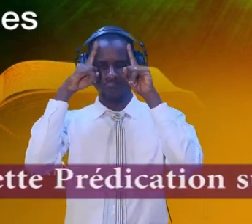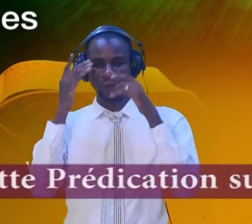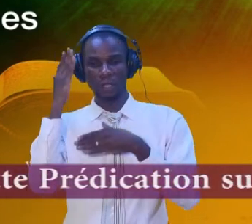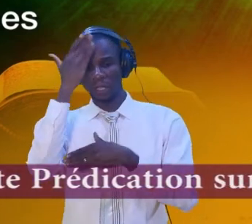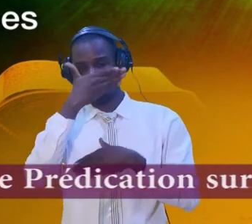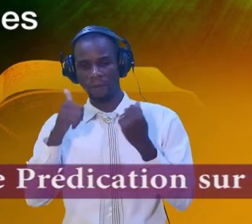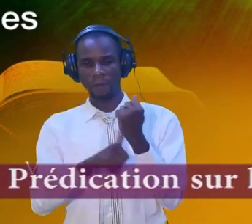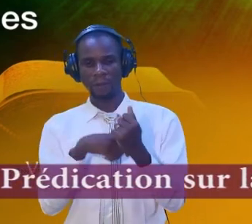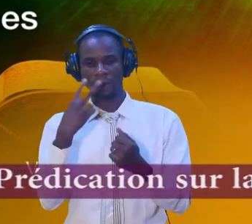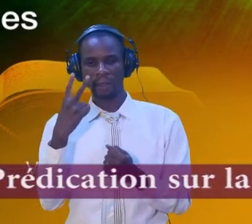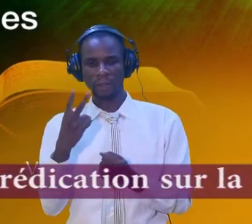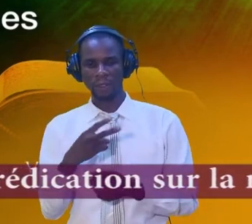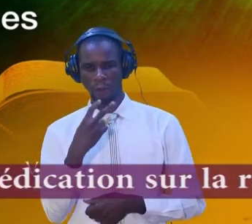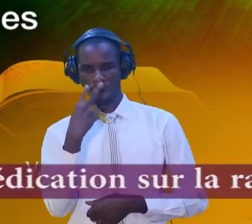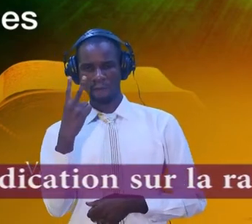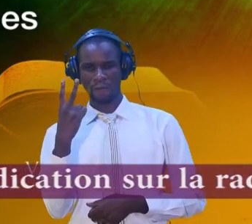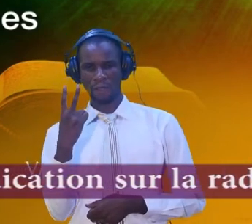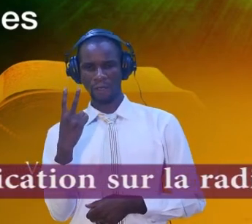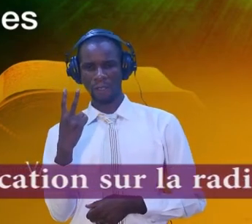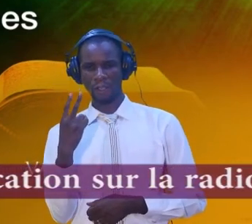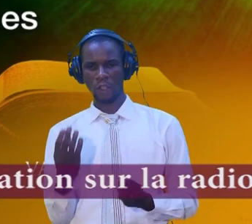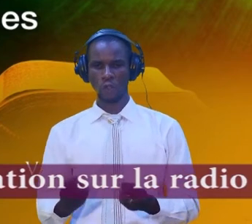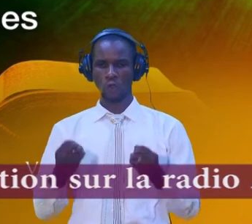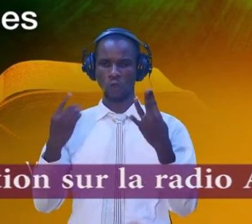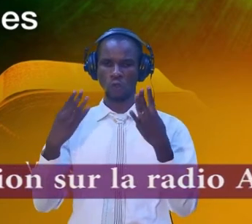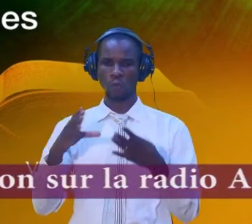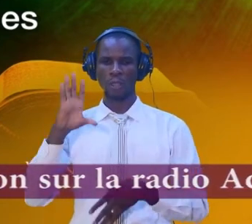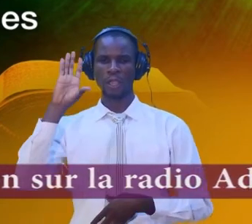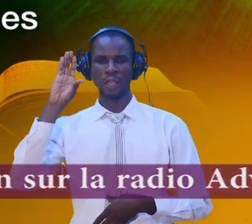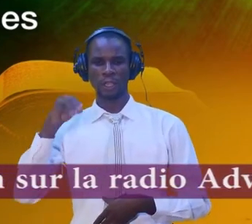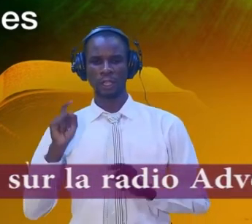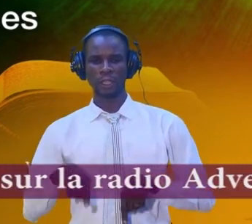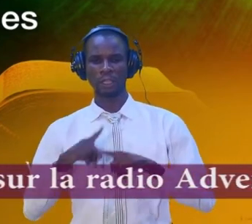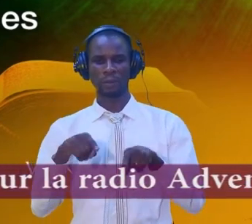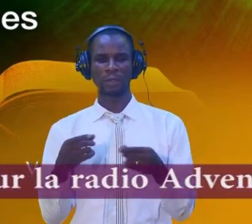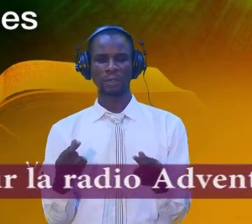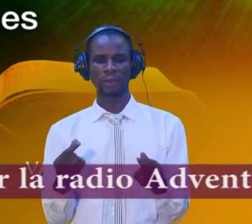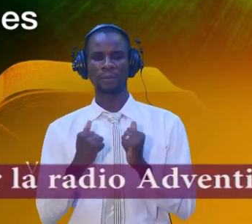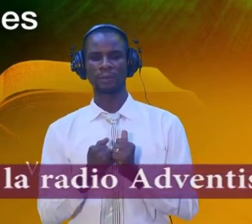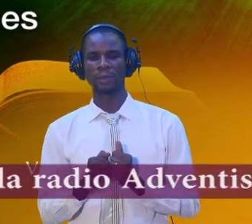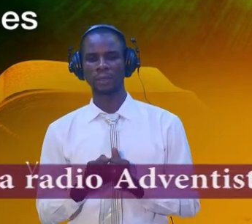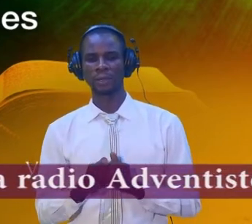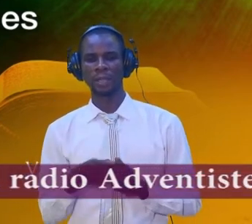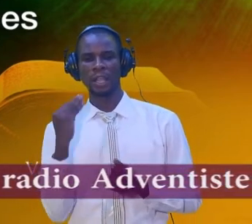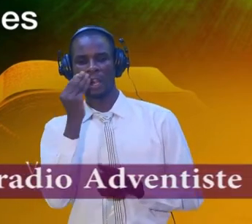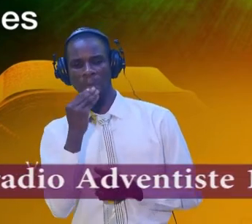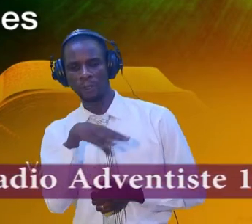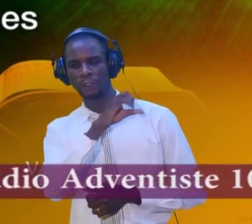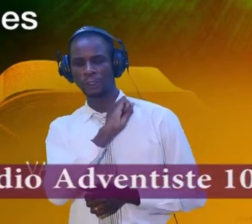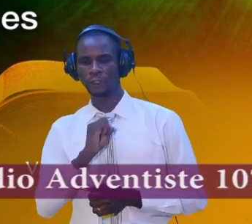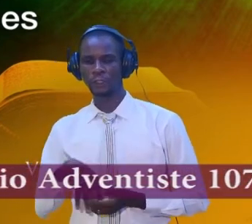Na watu wengi katika wale waliotumia mambo ya uganga wakakusanya vitabu